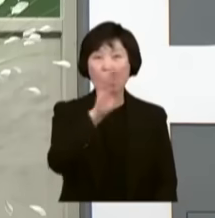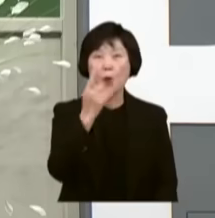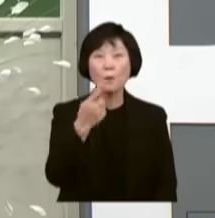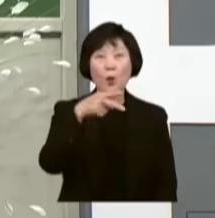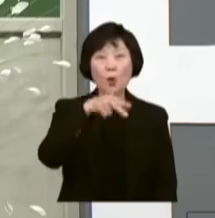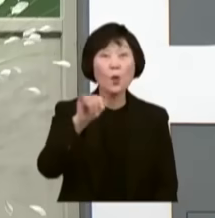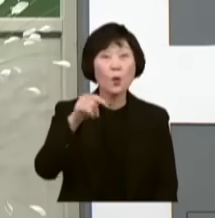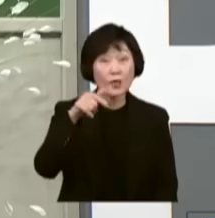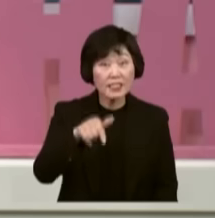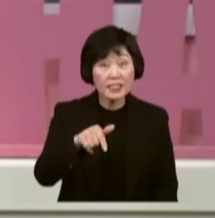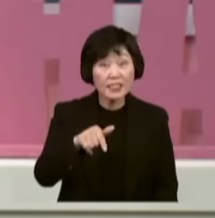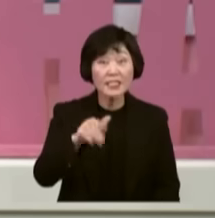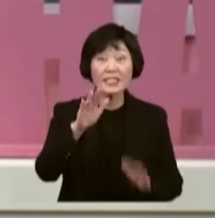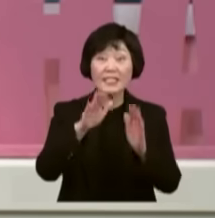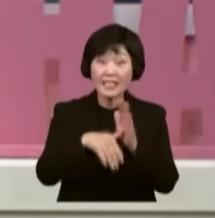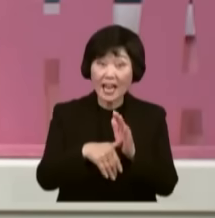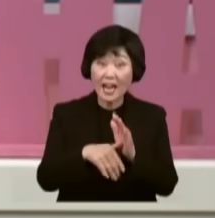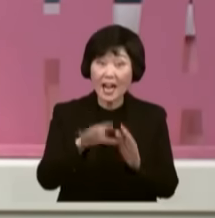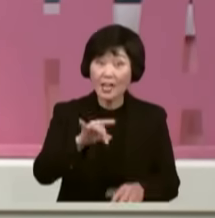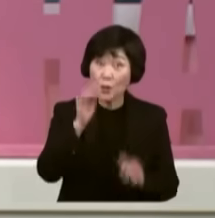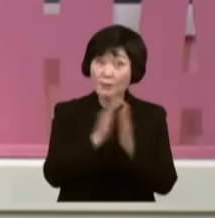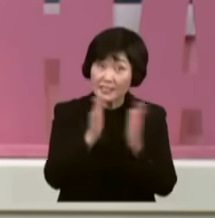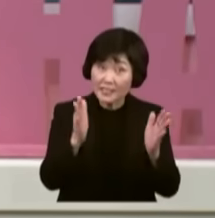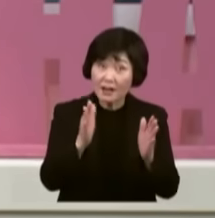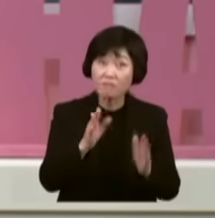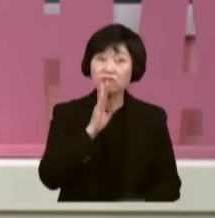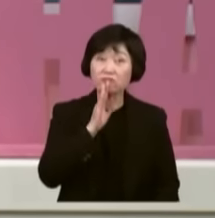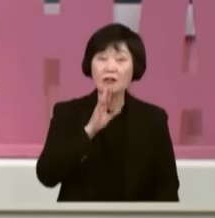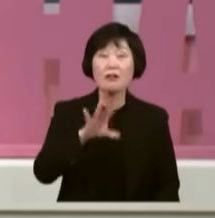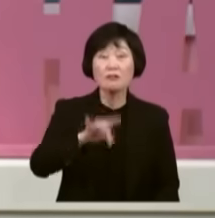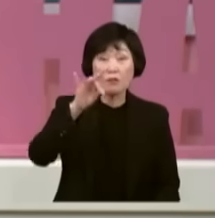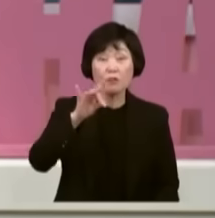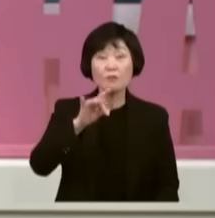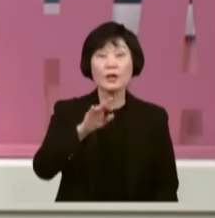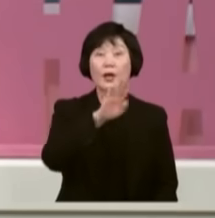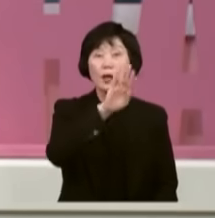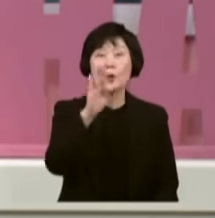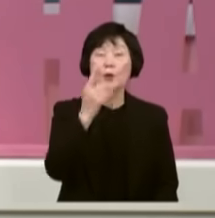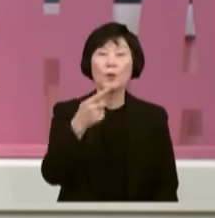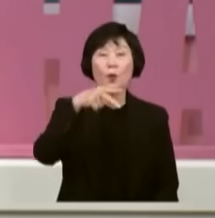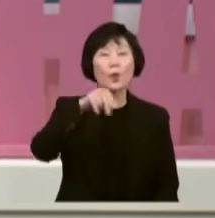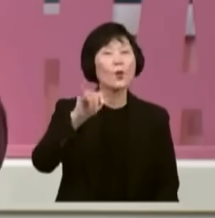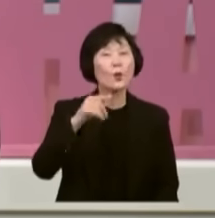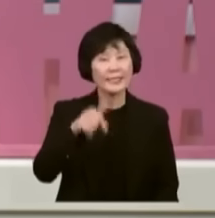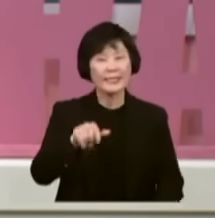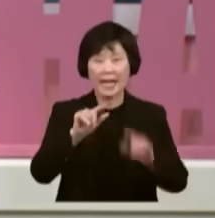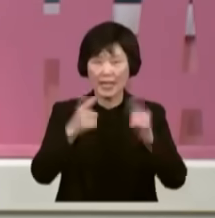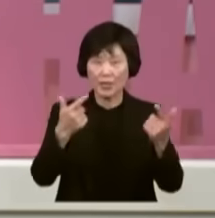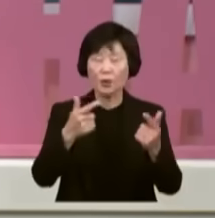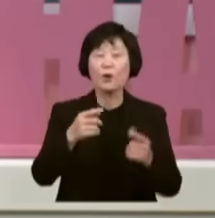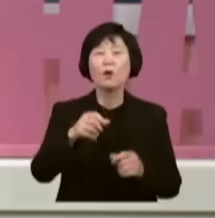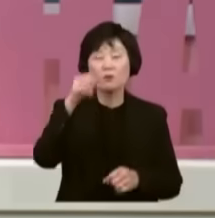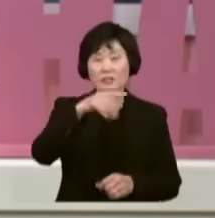그럼? 그 데뷔 그렇죠, 그렇죠. 맨 처음에 들어가서는 뽀식이가 아니었고 네. 네. 그냥 코미디언